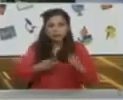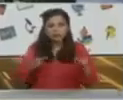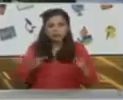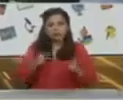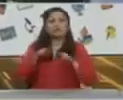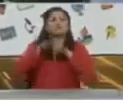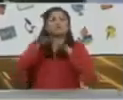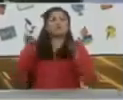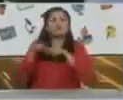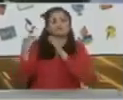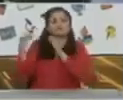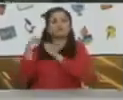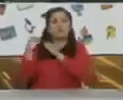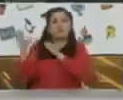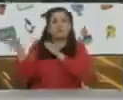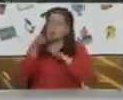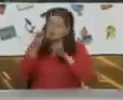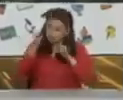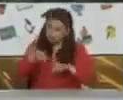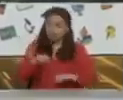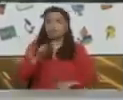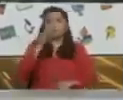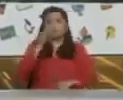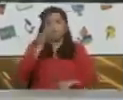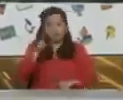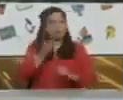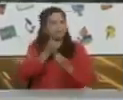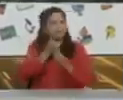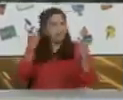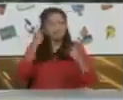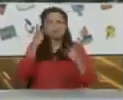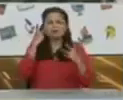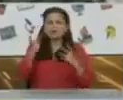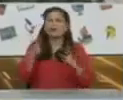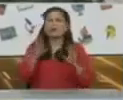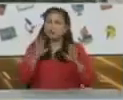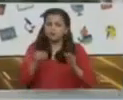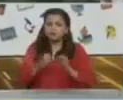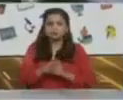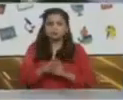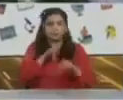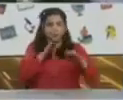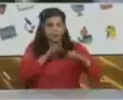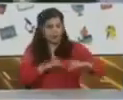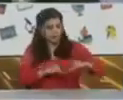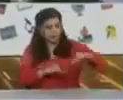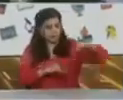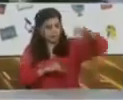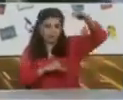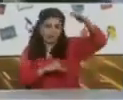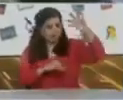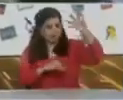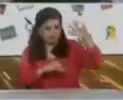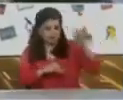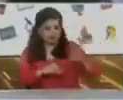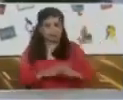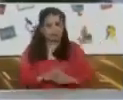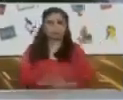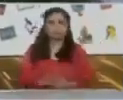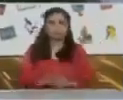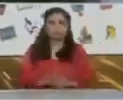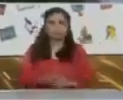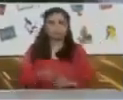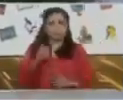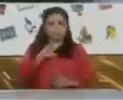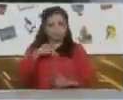परिवार के सबकी है, लेकिन कई बार बड़े होने के बावजूद हमें